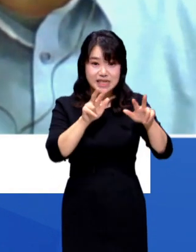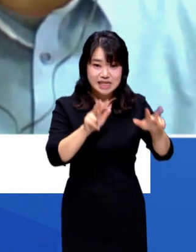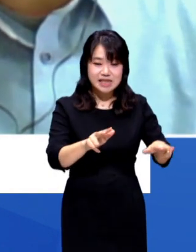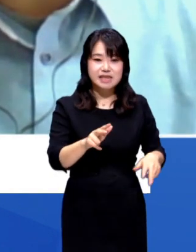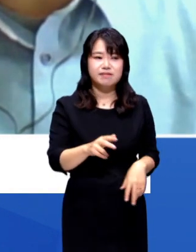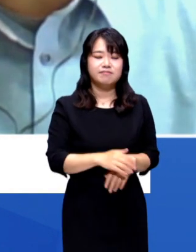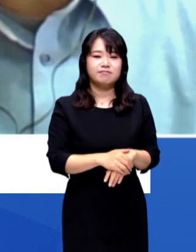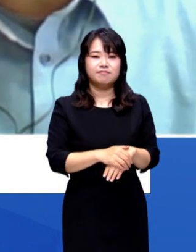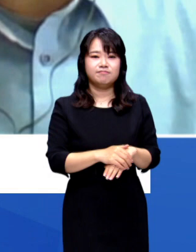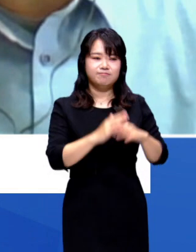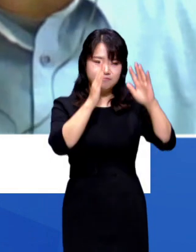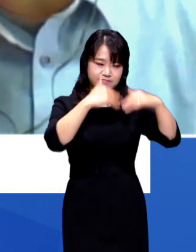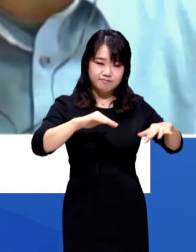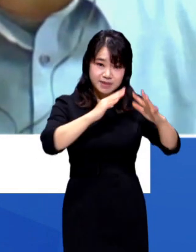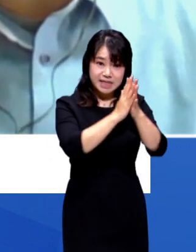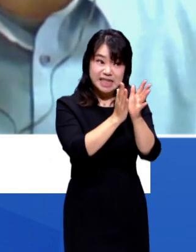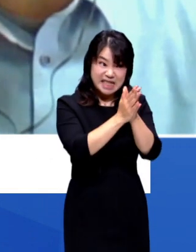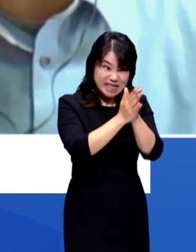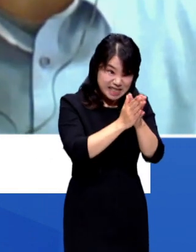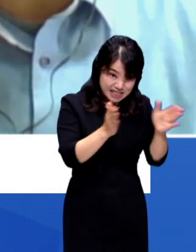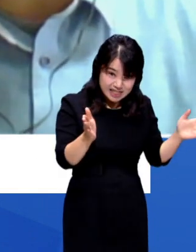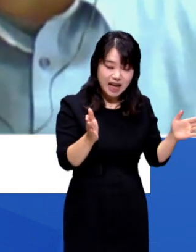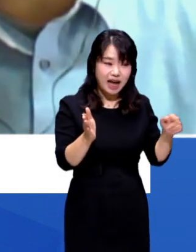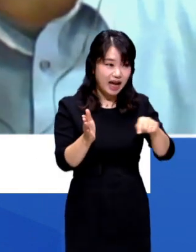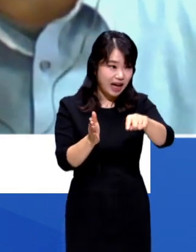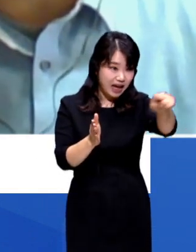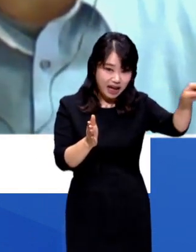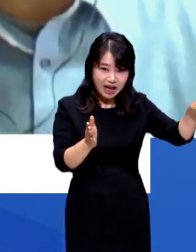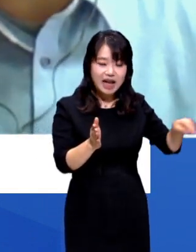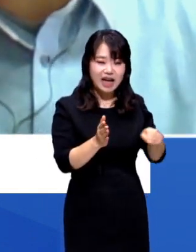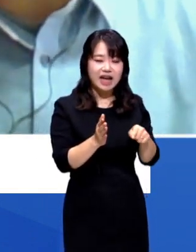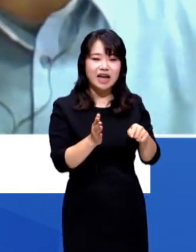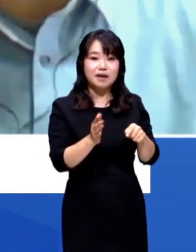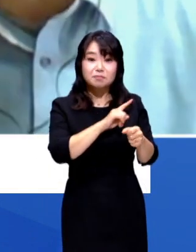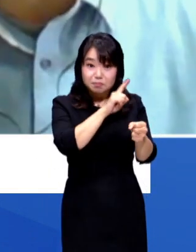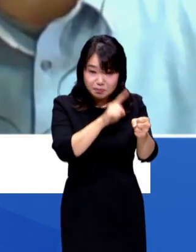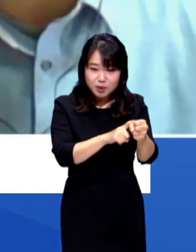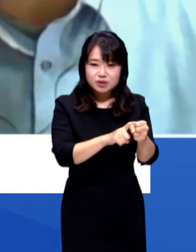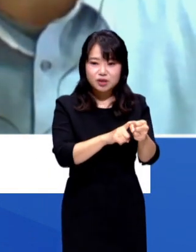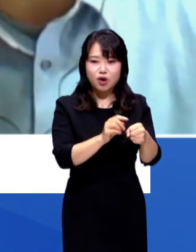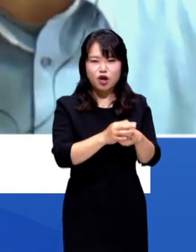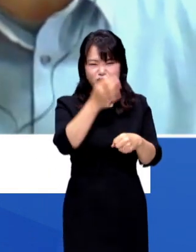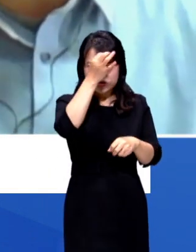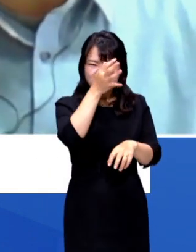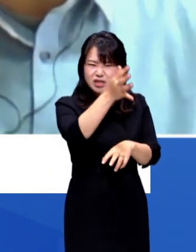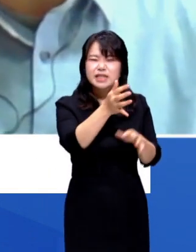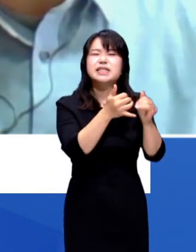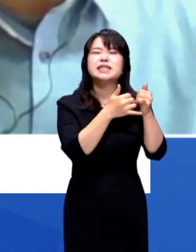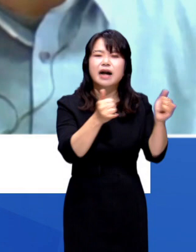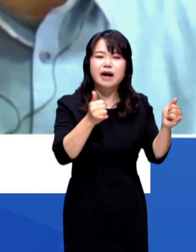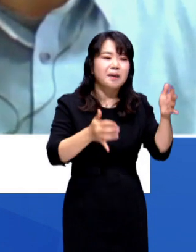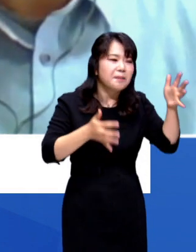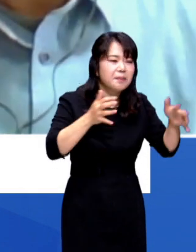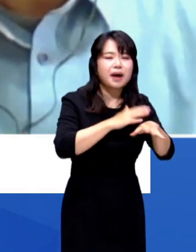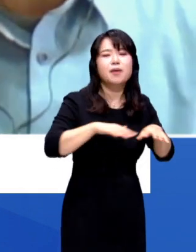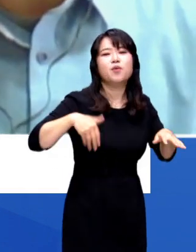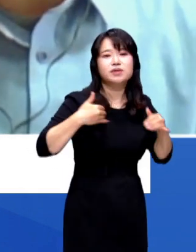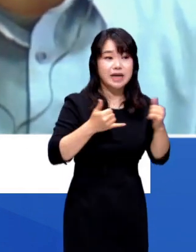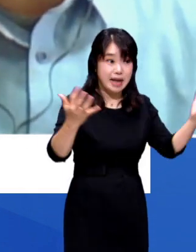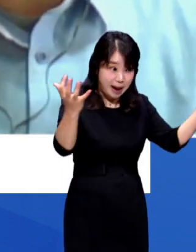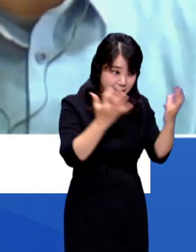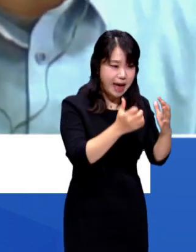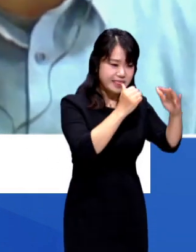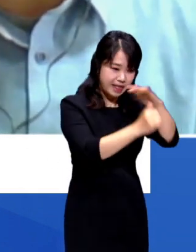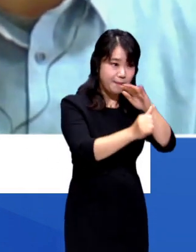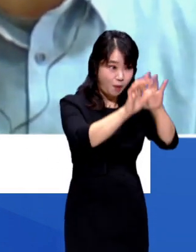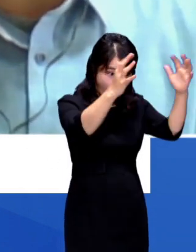있는 아파트 주민들로 구성된 추진입니다. 그리고 비전문가죠. 아마추어들이 모였으니까